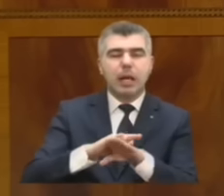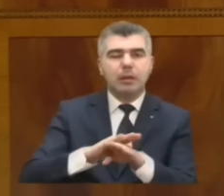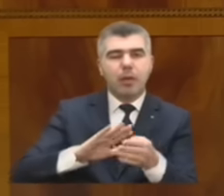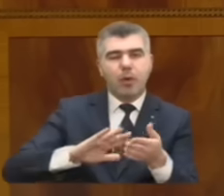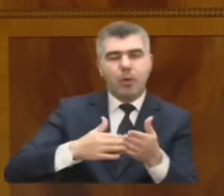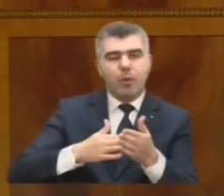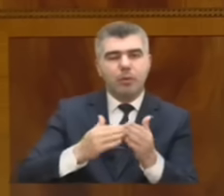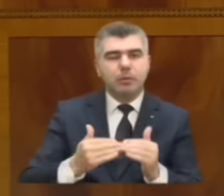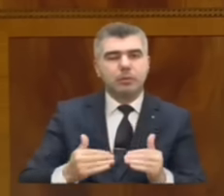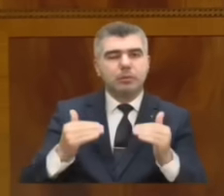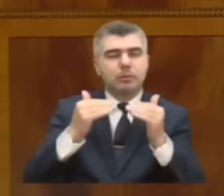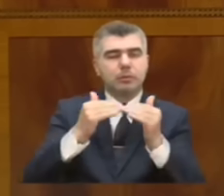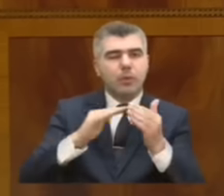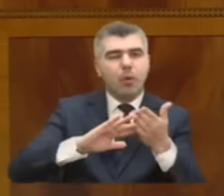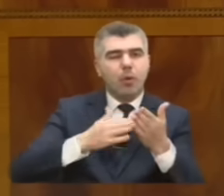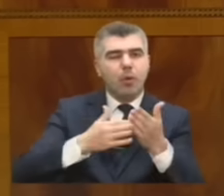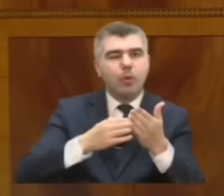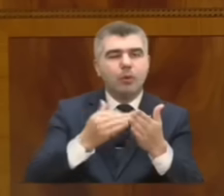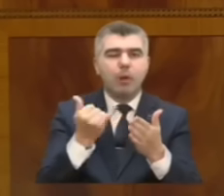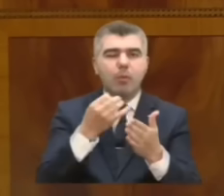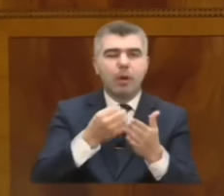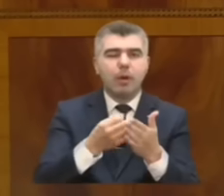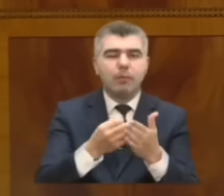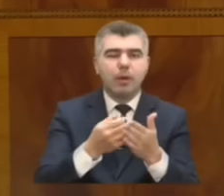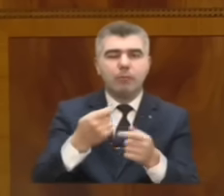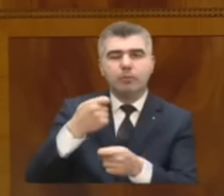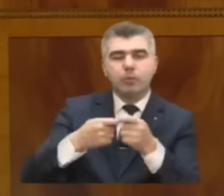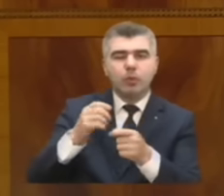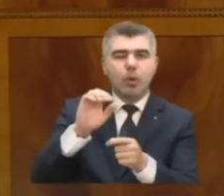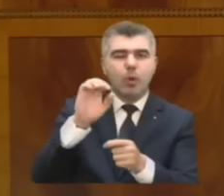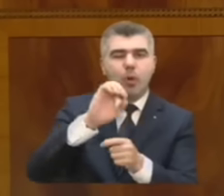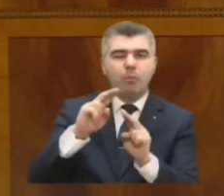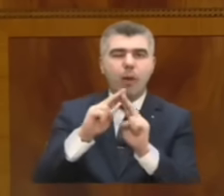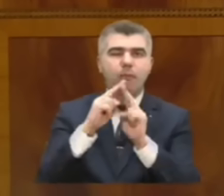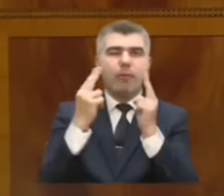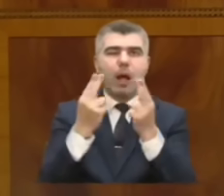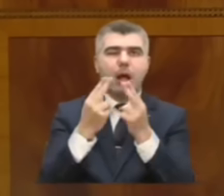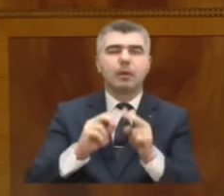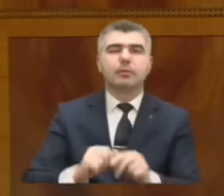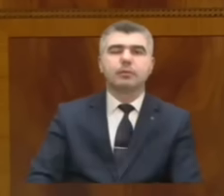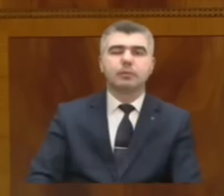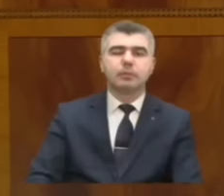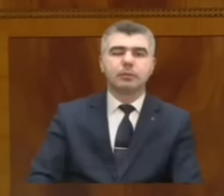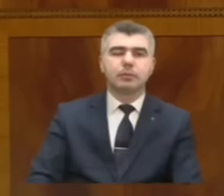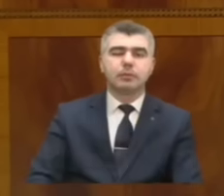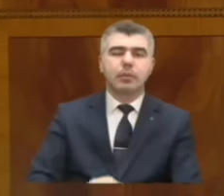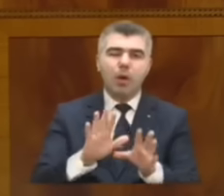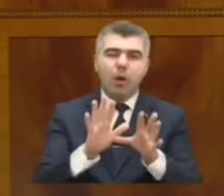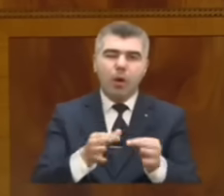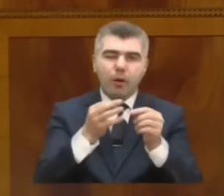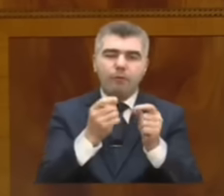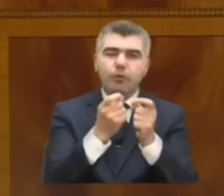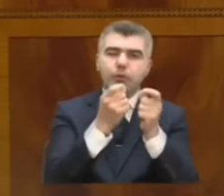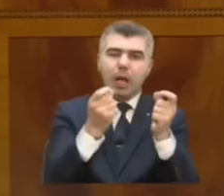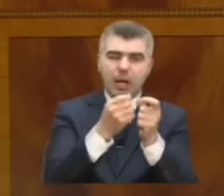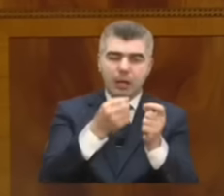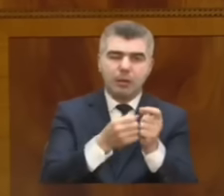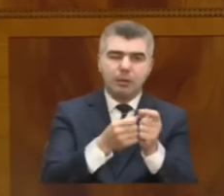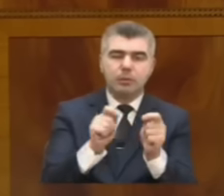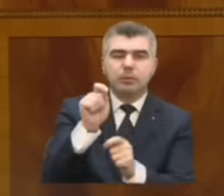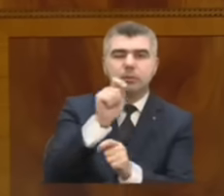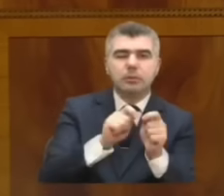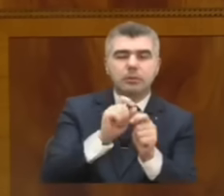منسجمة تلتقي كلها في الارتقاء بالتجارة الخارجية، والهدف أيضا خلق نسيج مقاولة مؤهل